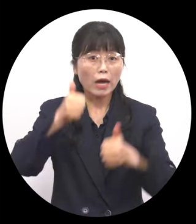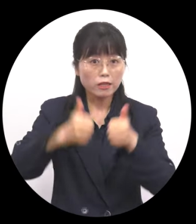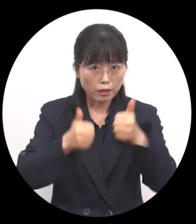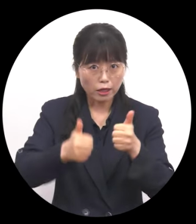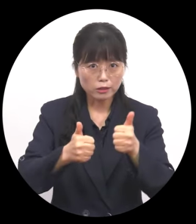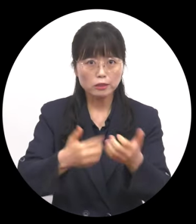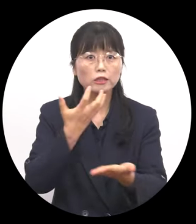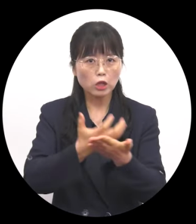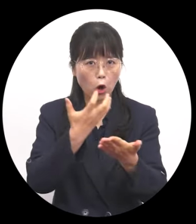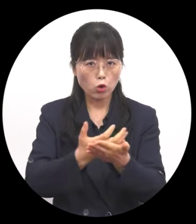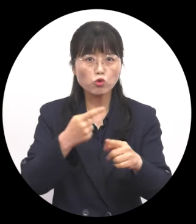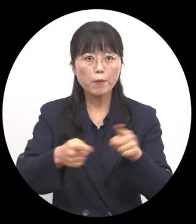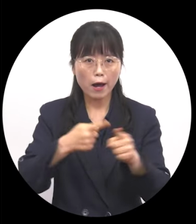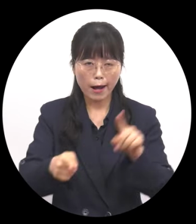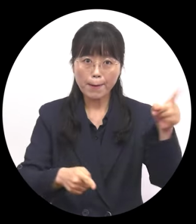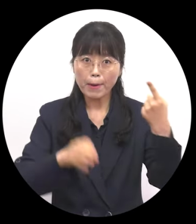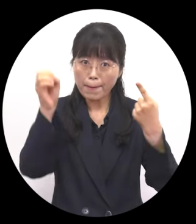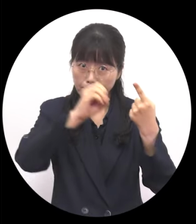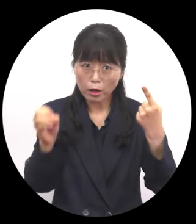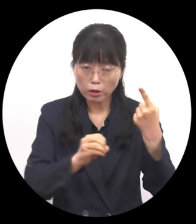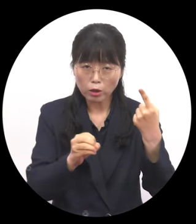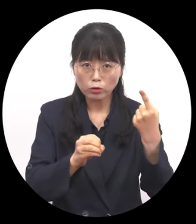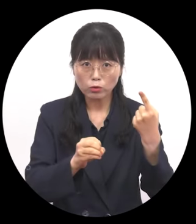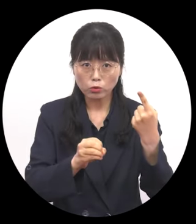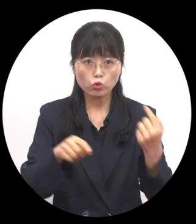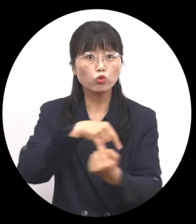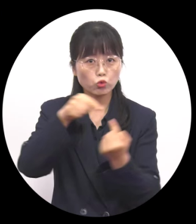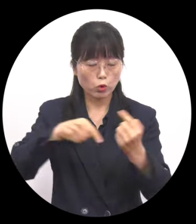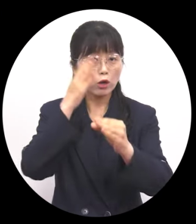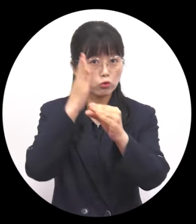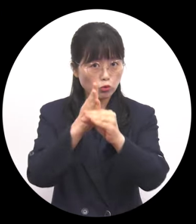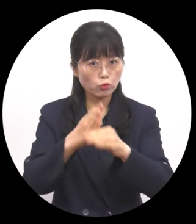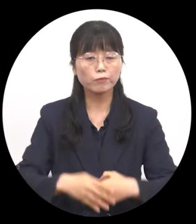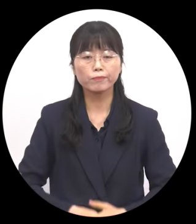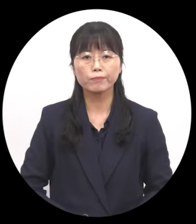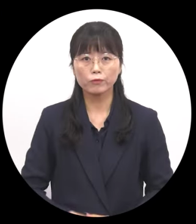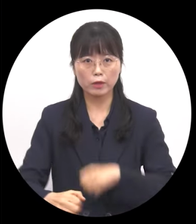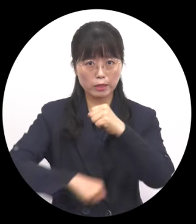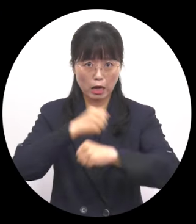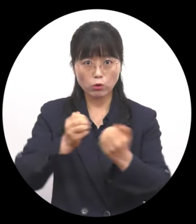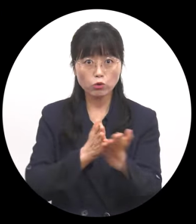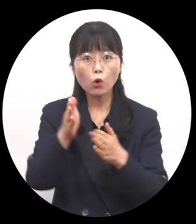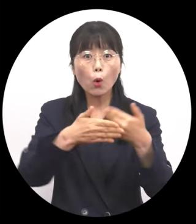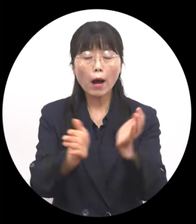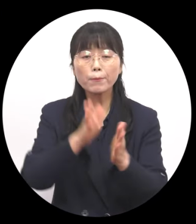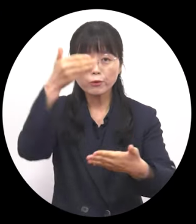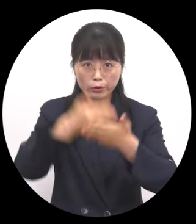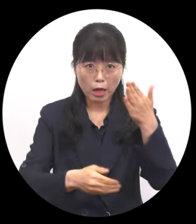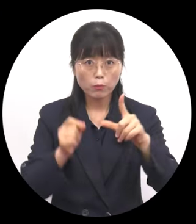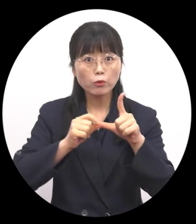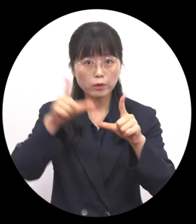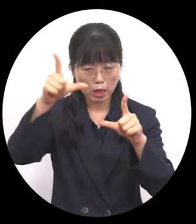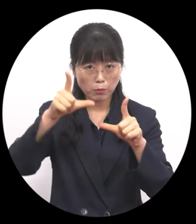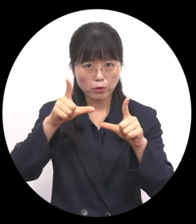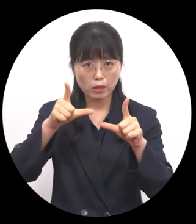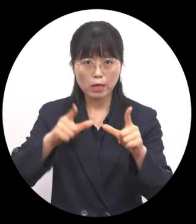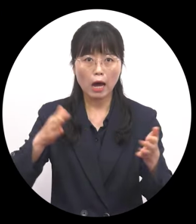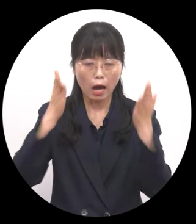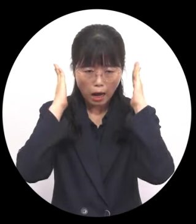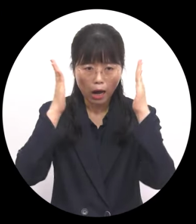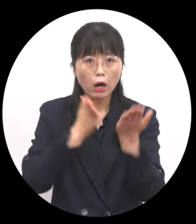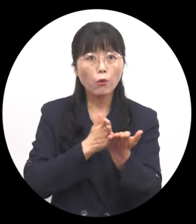전형은 서류 평가 100%로 운영이 되고요. 자유전공학부를 제외한 대부분에는